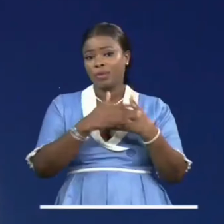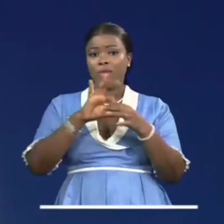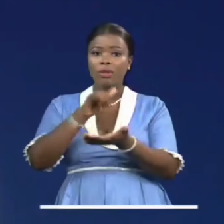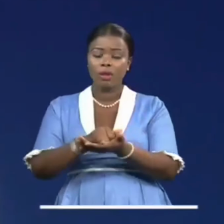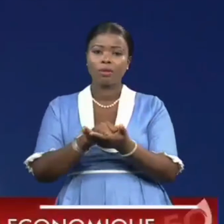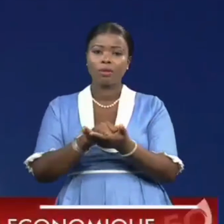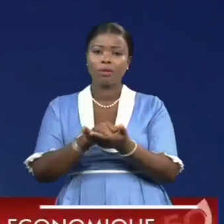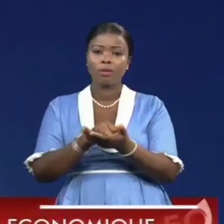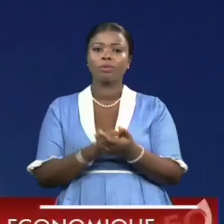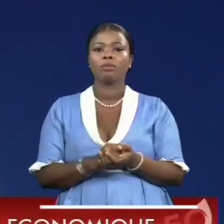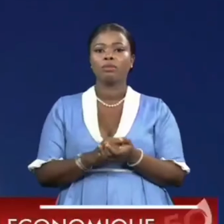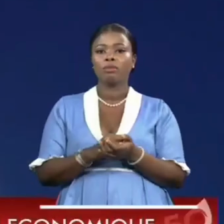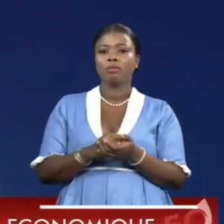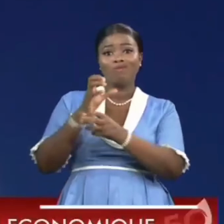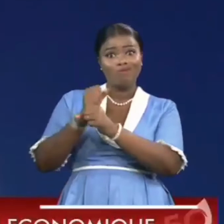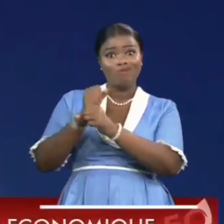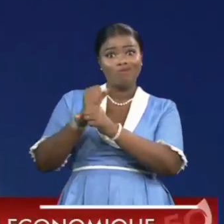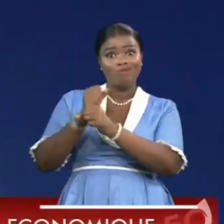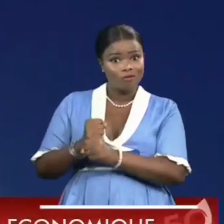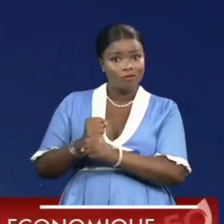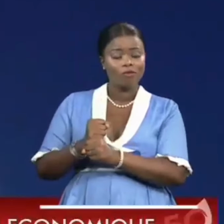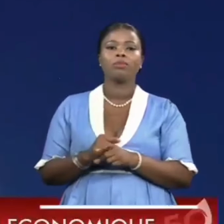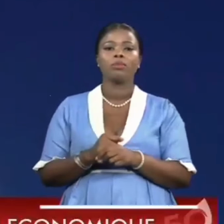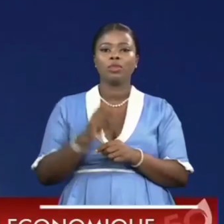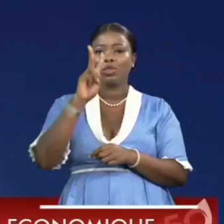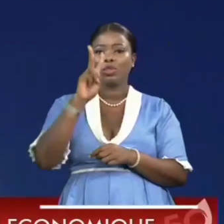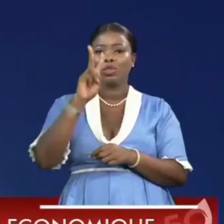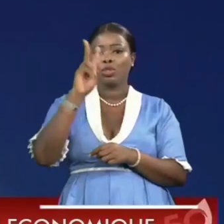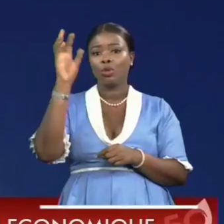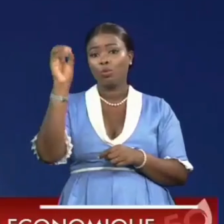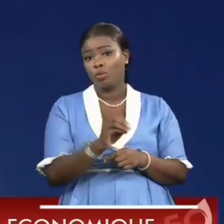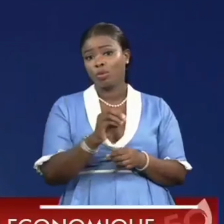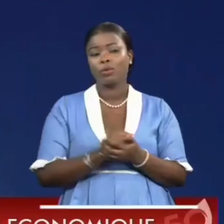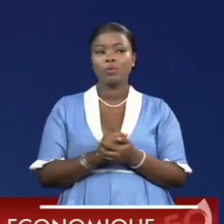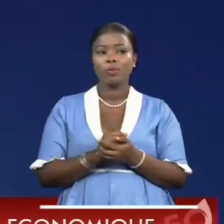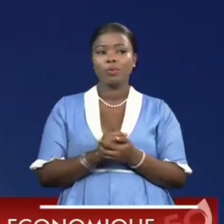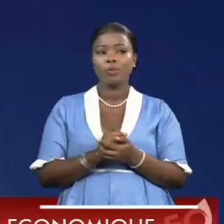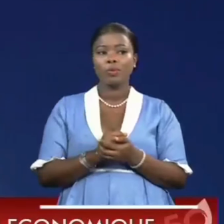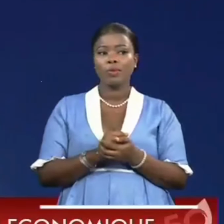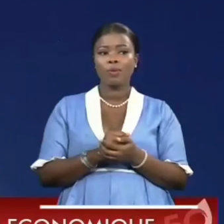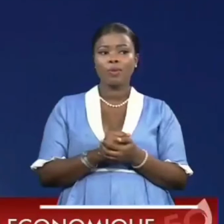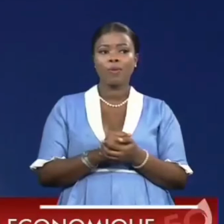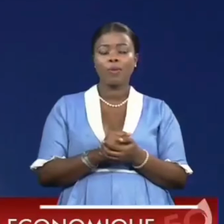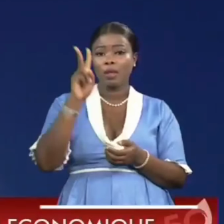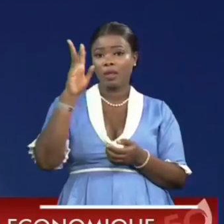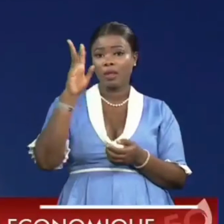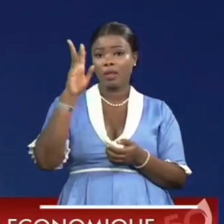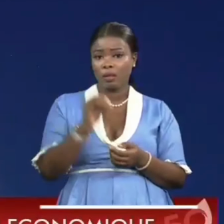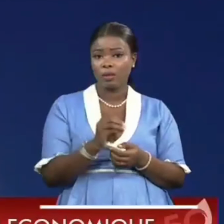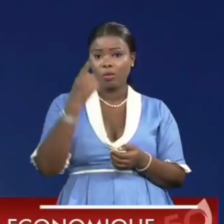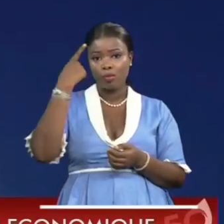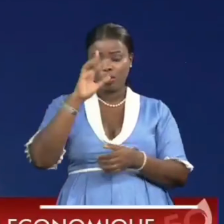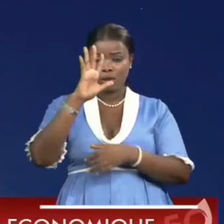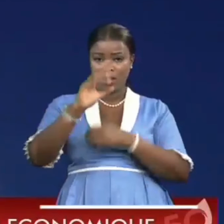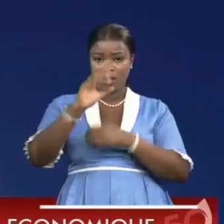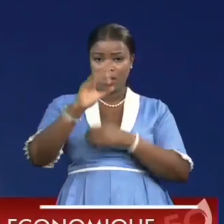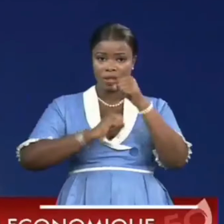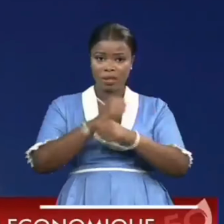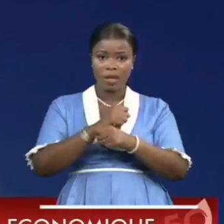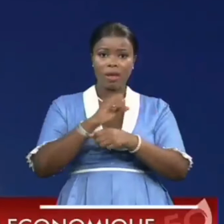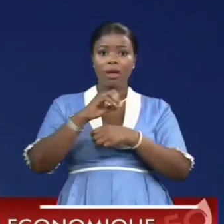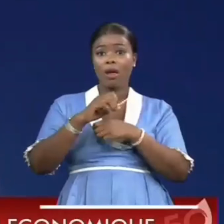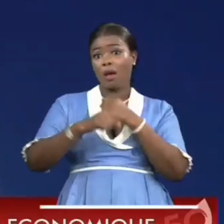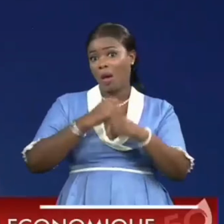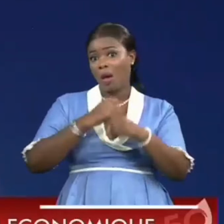doit être maîtrisée elle sera maîtrisée autour de 2 % d'ici autour de 2 % pour les 5 prochaines années comment